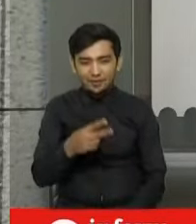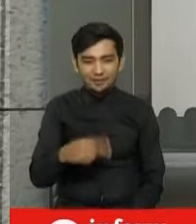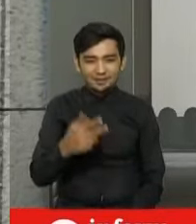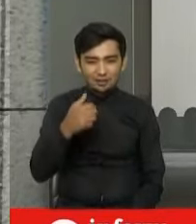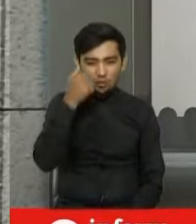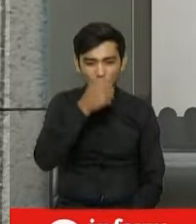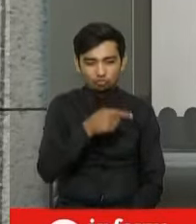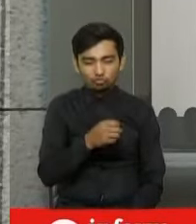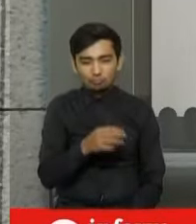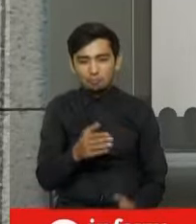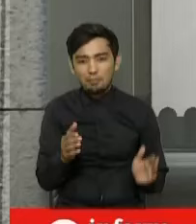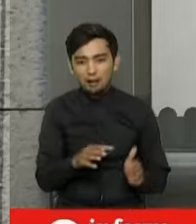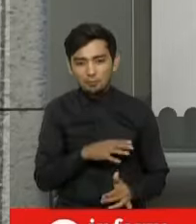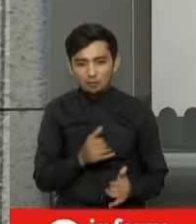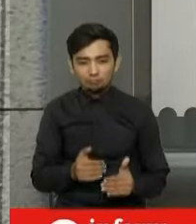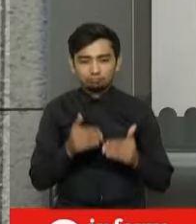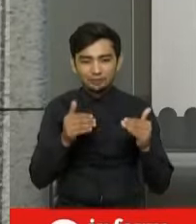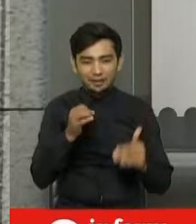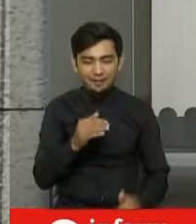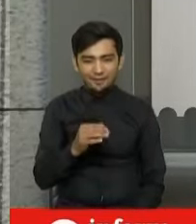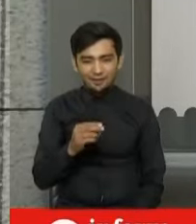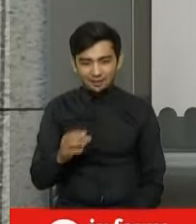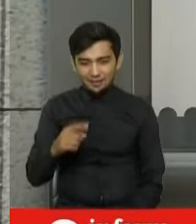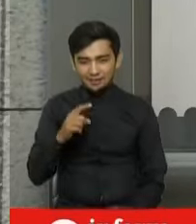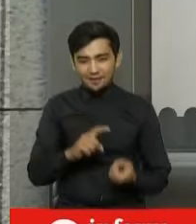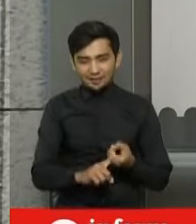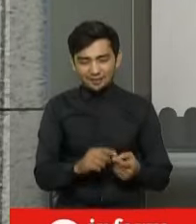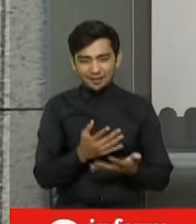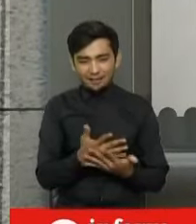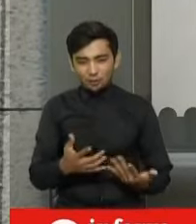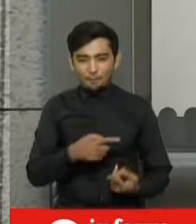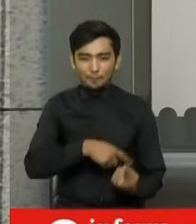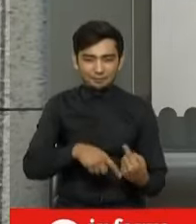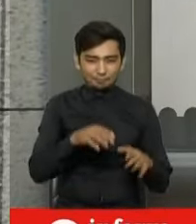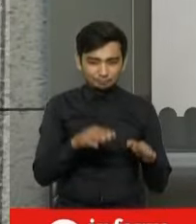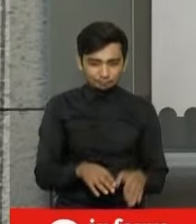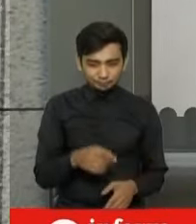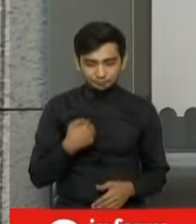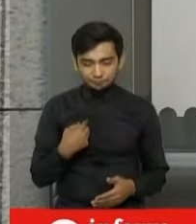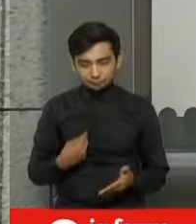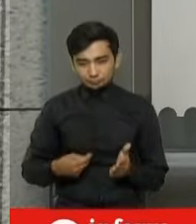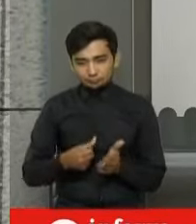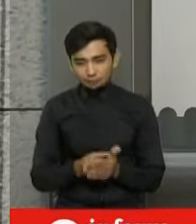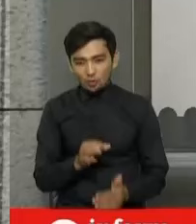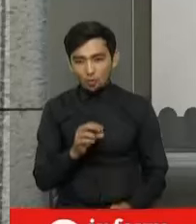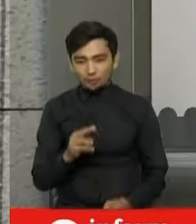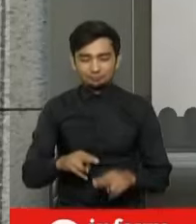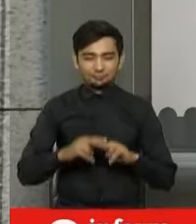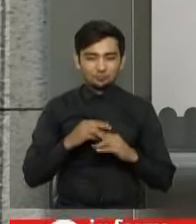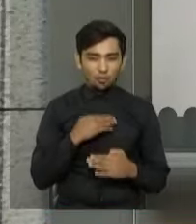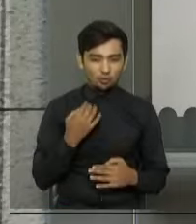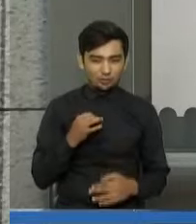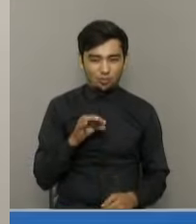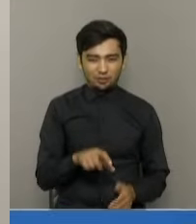10 триллионов. Тенденцию роста финансисты связывают с тем, что некоторые предприниматели избегают оплату онлайн, чтобы уйти